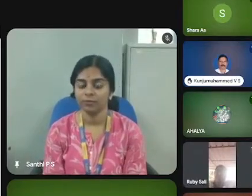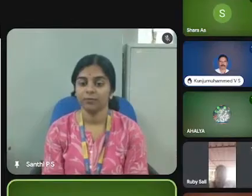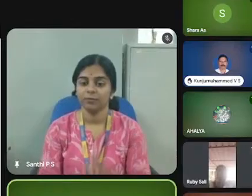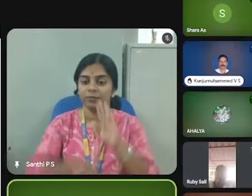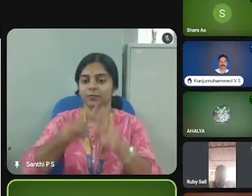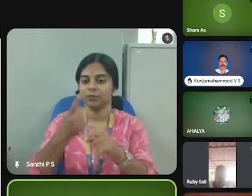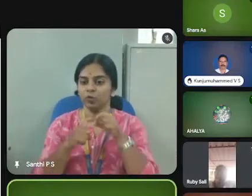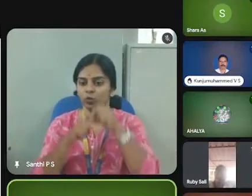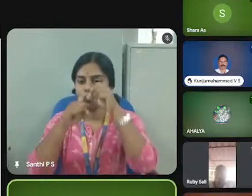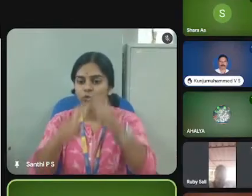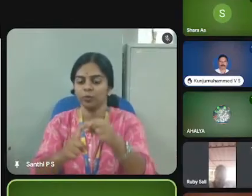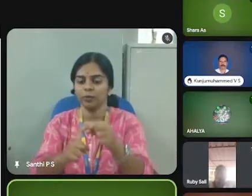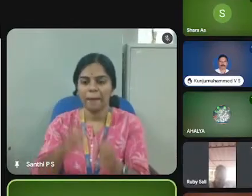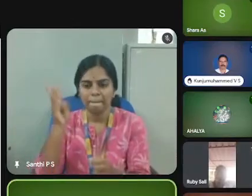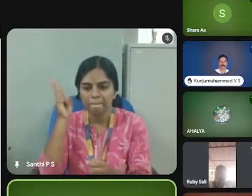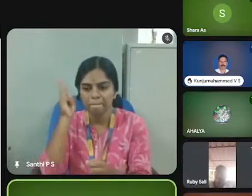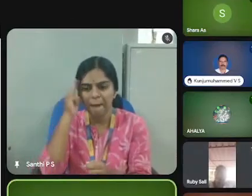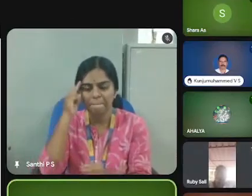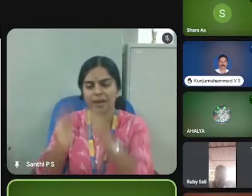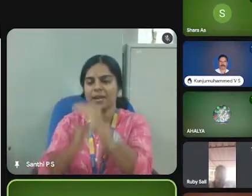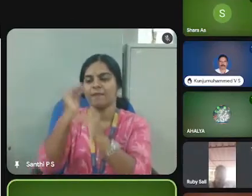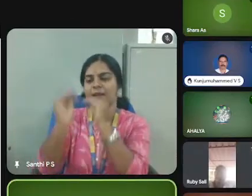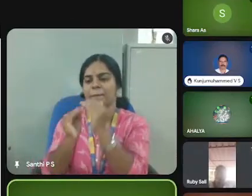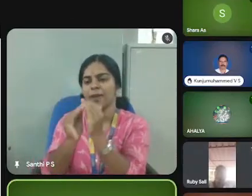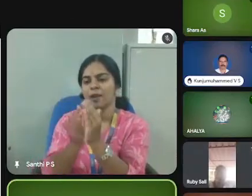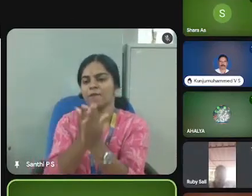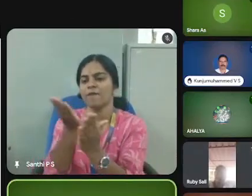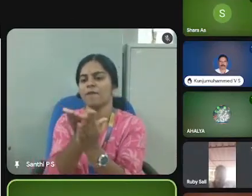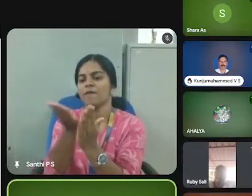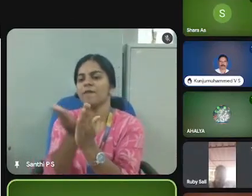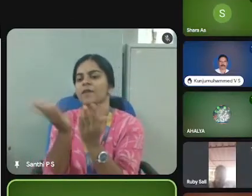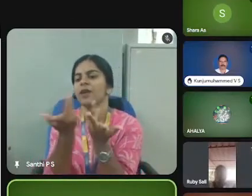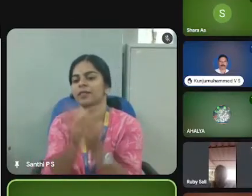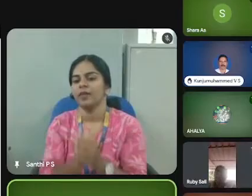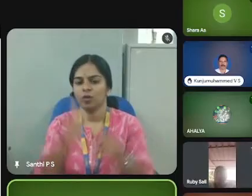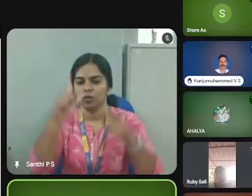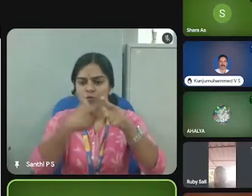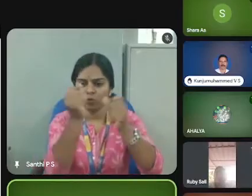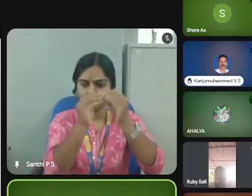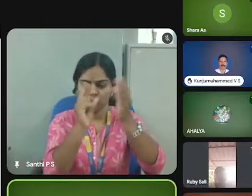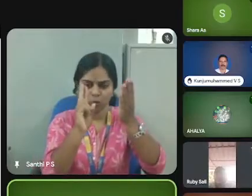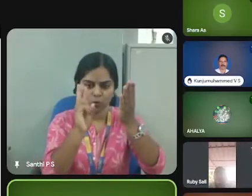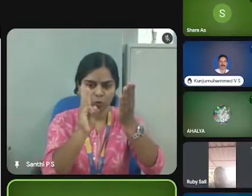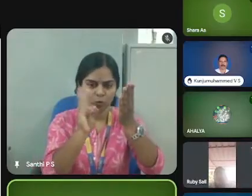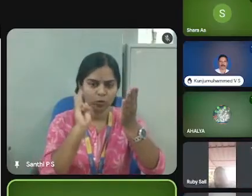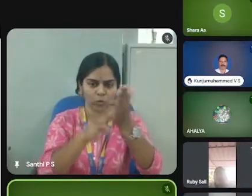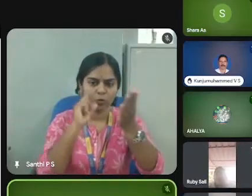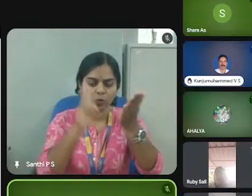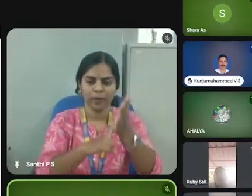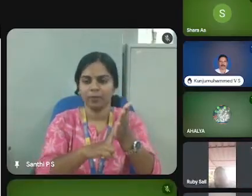അടുത്തൊരു ചോദ്യം, ഓർമ്മശക്തി വർദ്ധിക്കാൻ എന്താണ് ചെയ്യേണ്ടത്? ജുമിൻ മാം ഒന്ന് ആൻസർ ചെയ്യാൻ സാധിക്കുമോ?